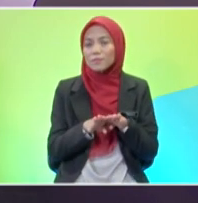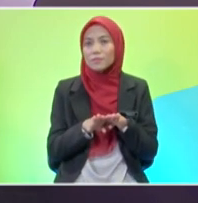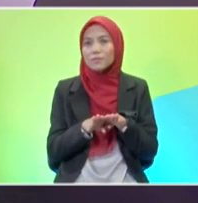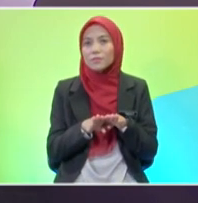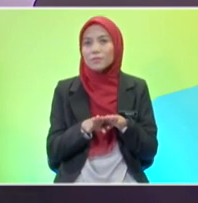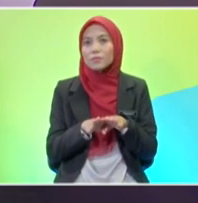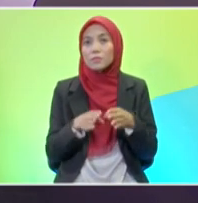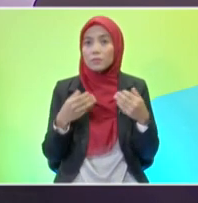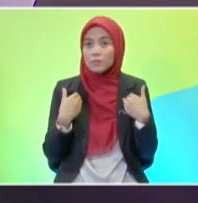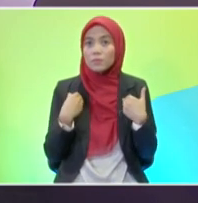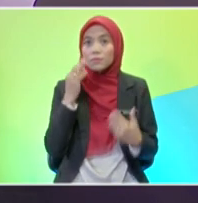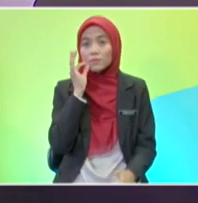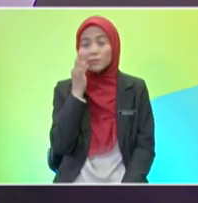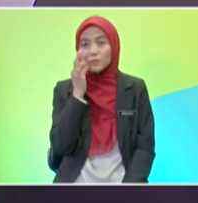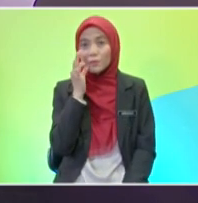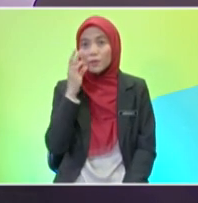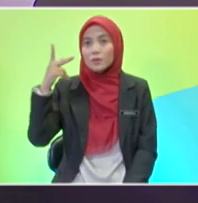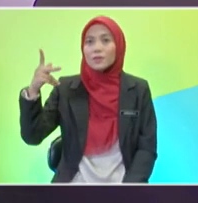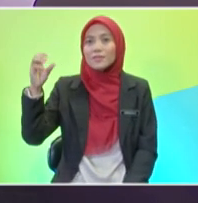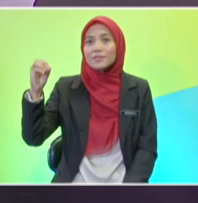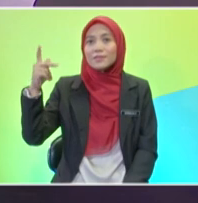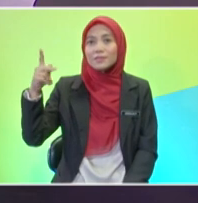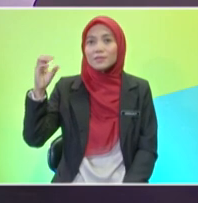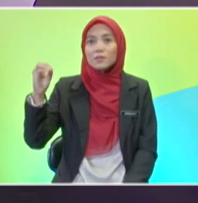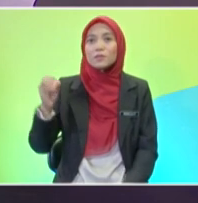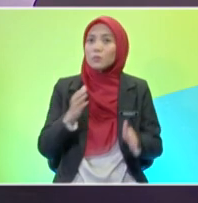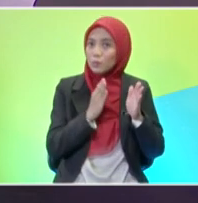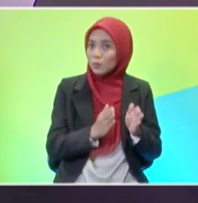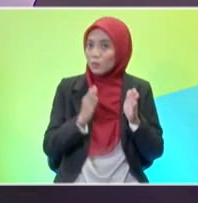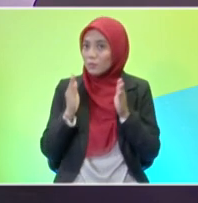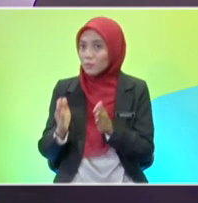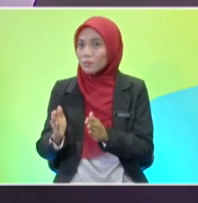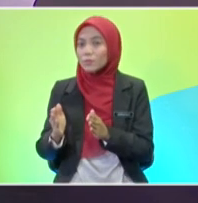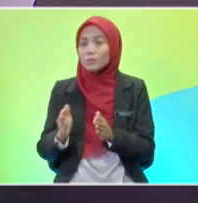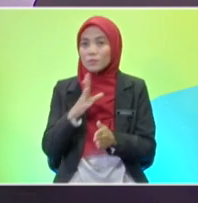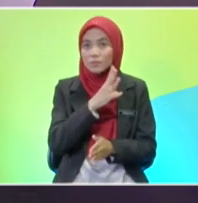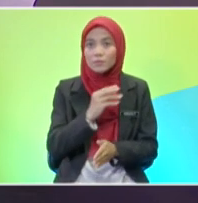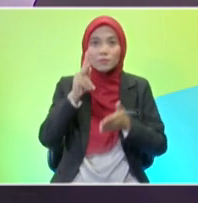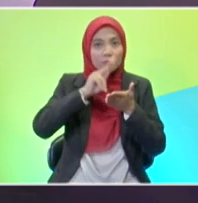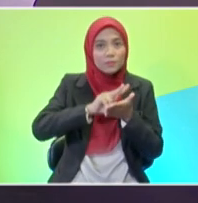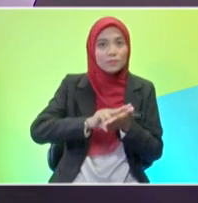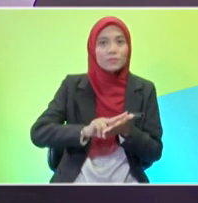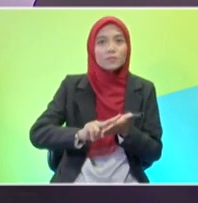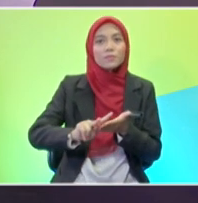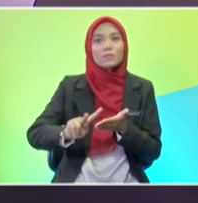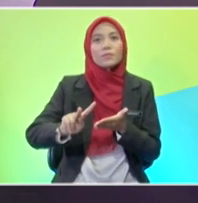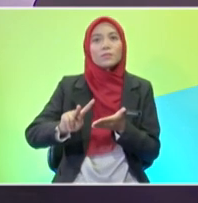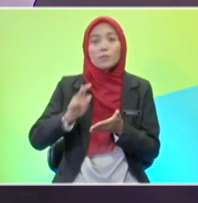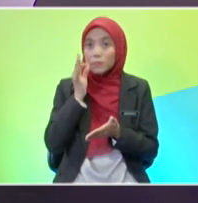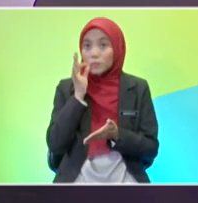ini dia kelihatan tersusun dan gemas Oke dari segi buahnya pun eee agak cantik dan juga